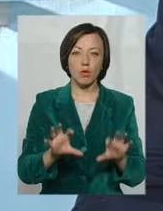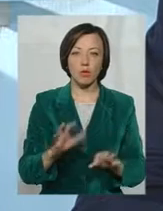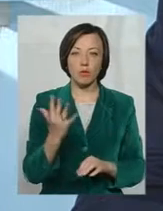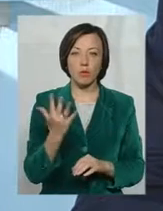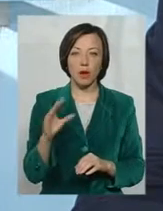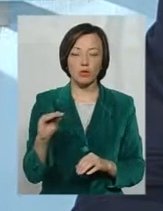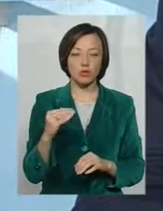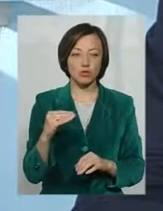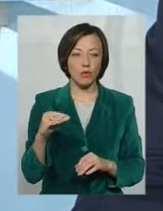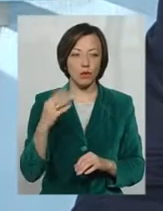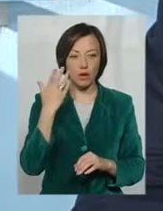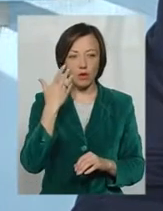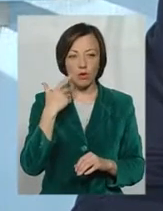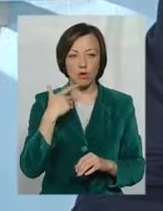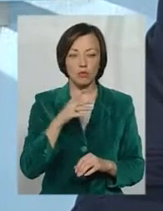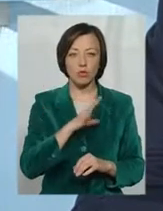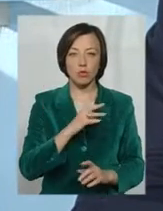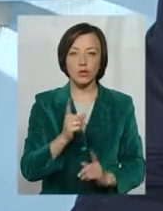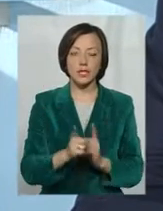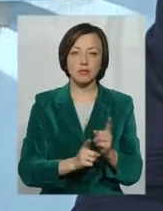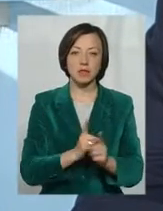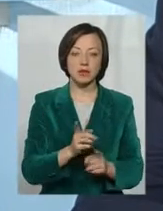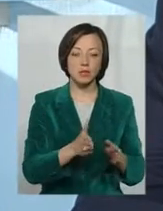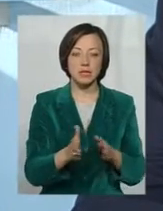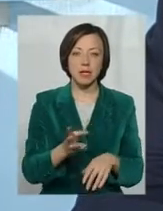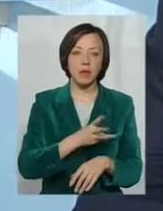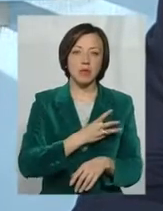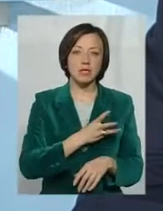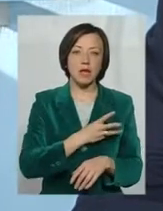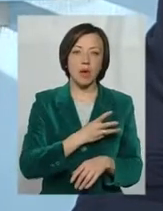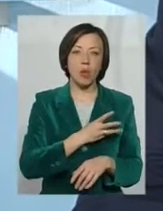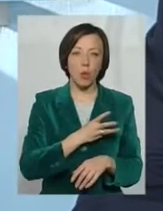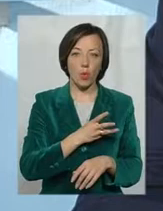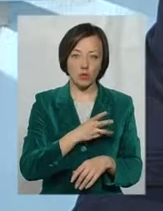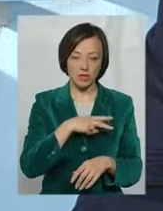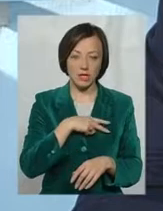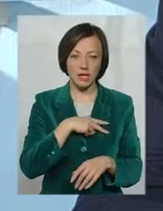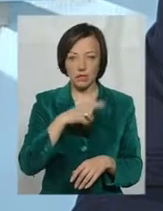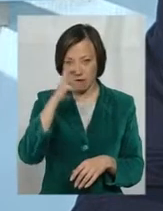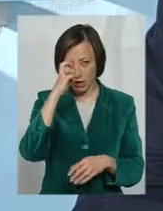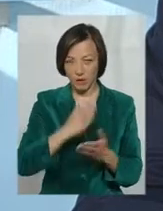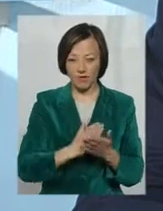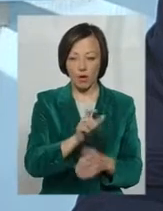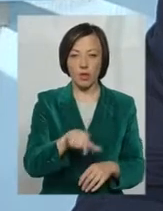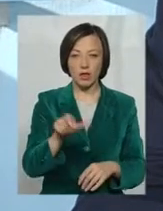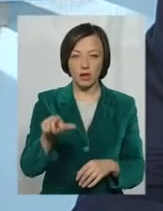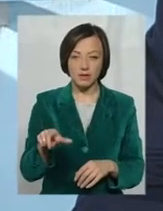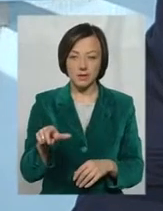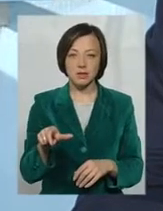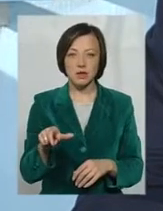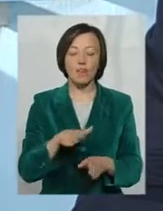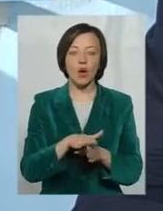жовтня, коли саме було змінено систему заохочення державних виконавців, і на сьогоднішній день державні